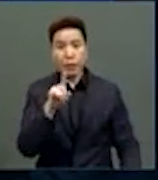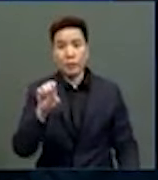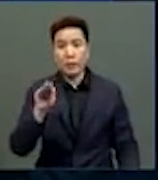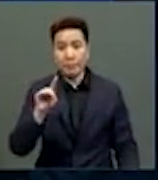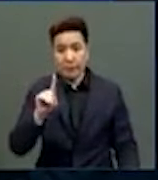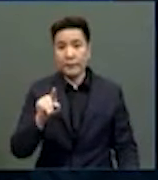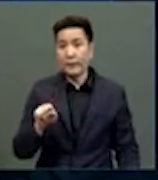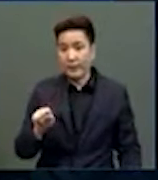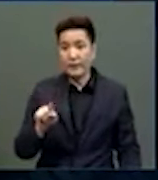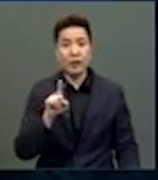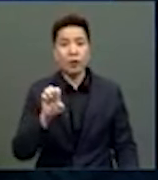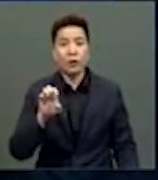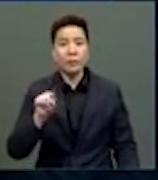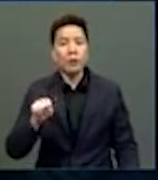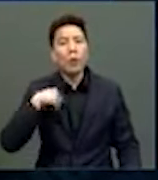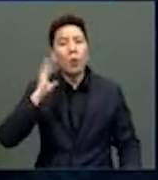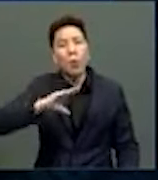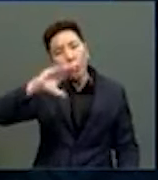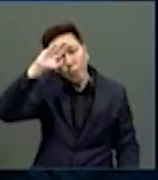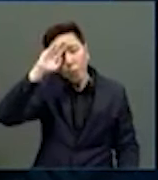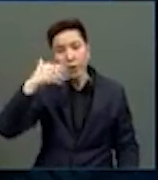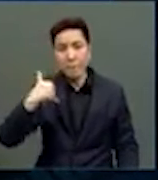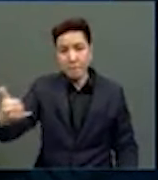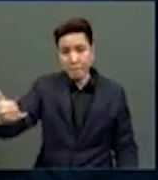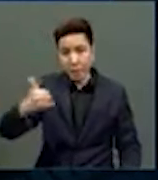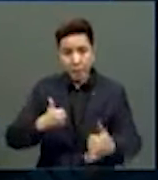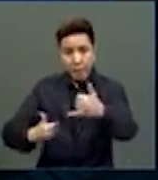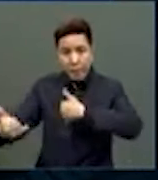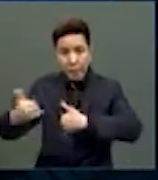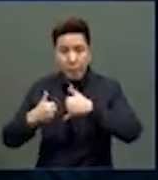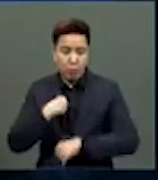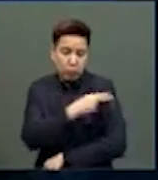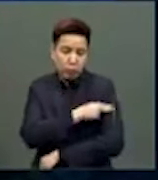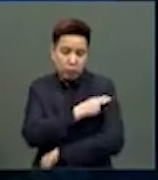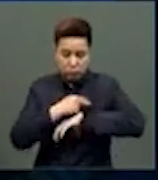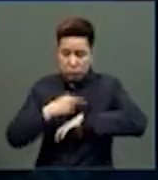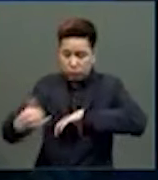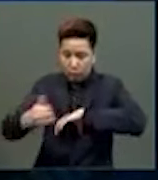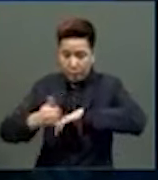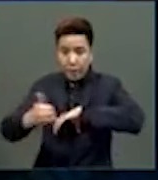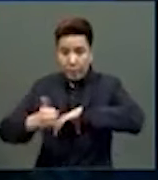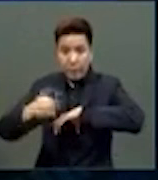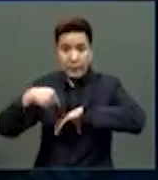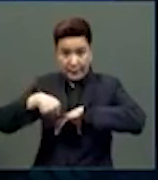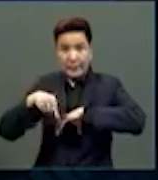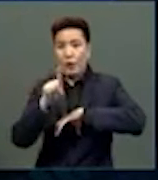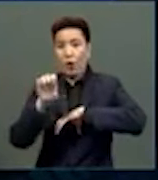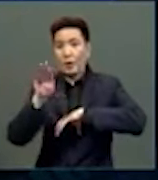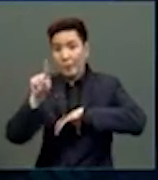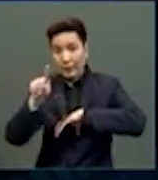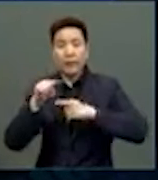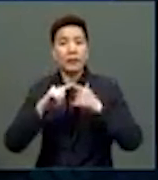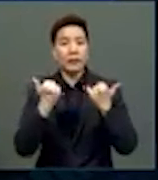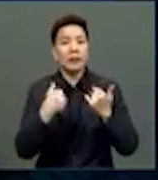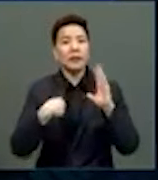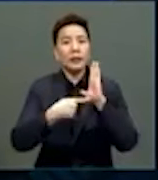ซึ่งตรงนี้เป็นกลุ่มผู้ป่วยที่เดินเข้ามารับการรักษาในโรงพยาบาลนะคะตัวเลขของสมุทรสาคร